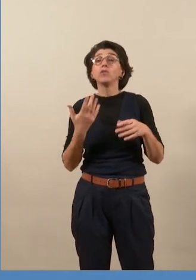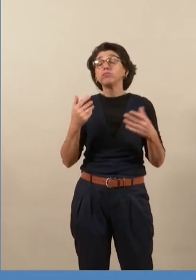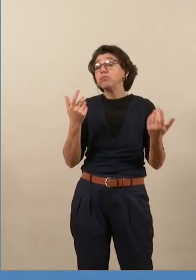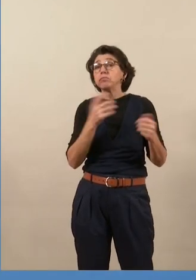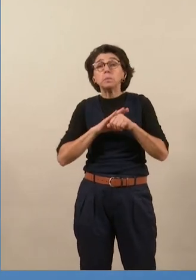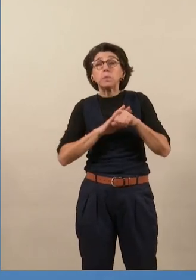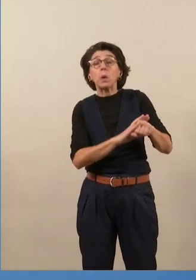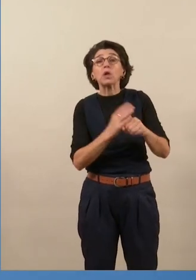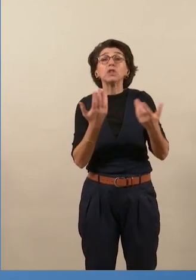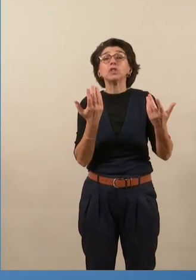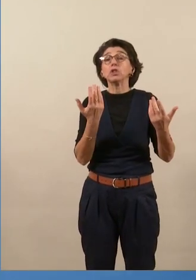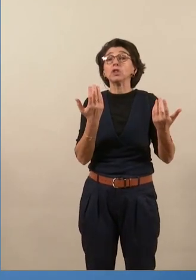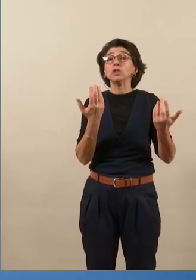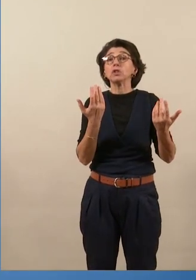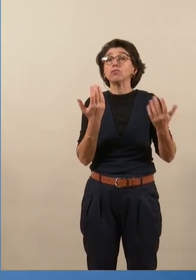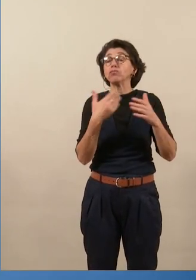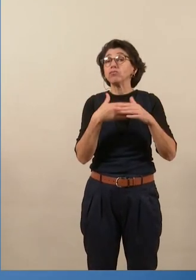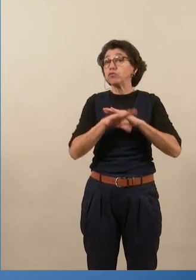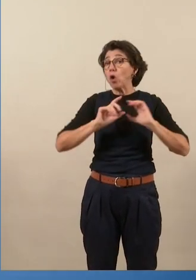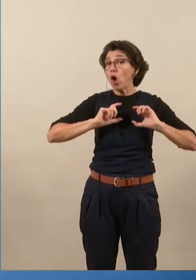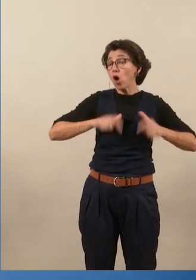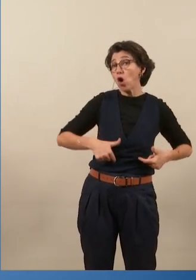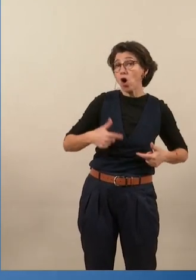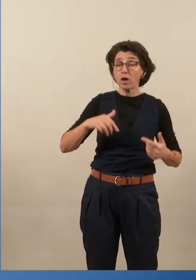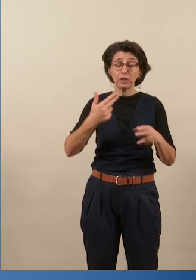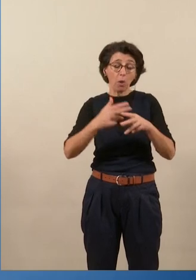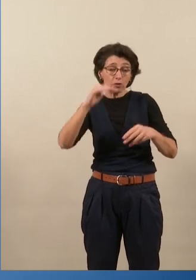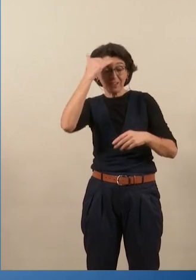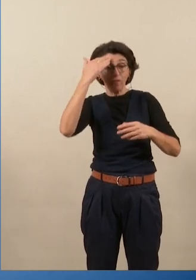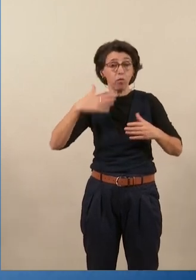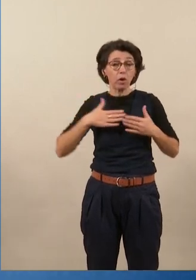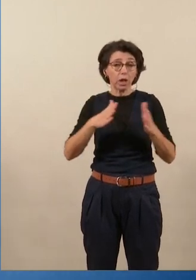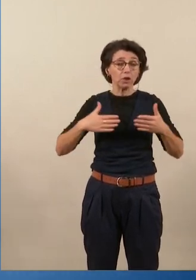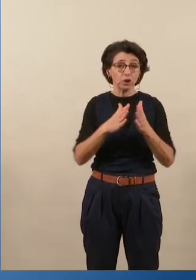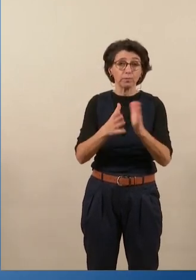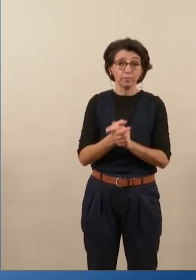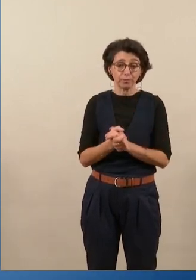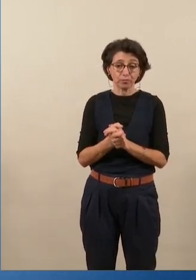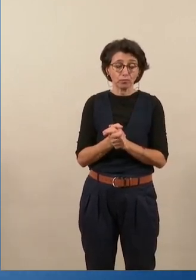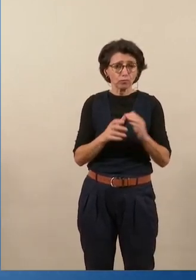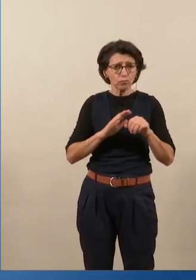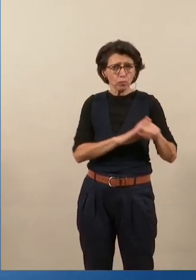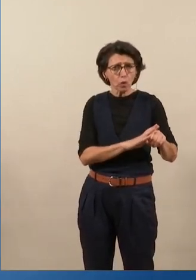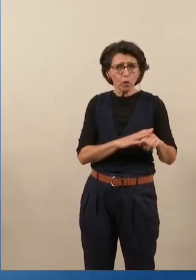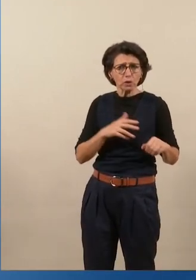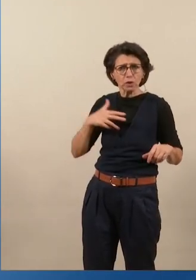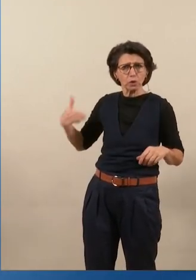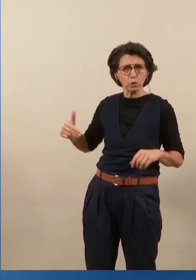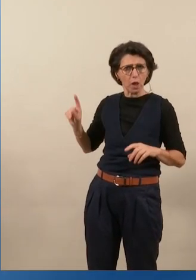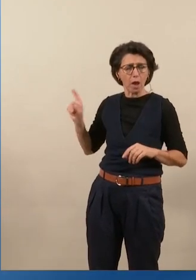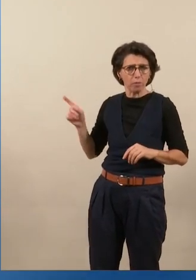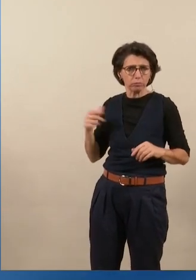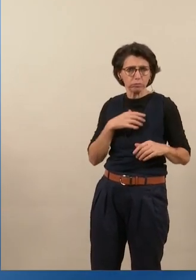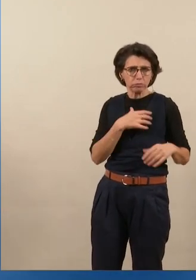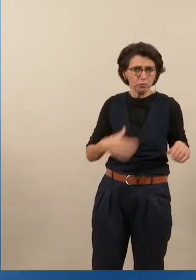une priorité municipale mais bien nationale donc ce n'est pas l'initiative de de de de la municipalité mais